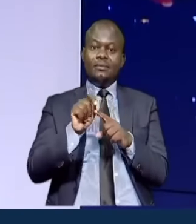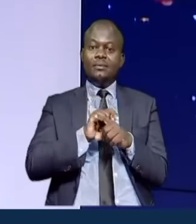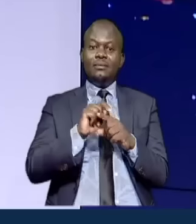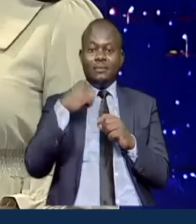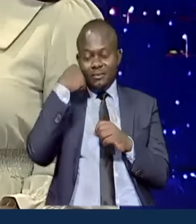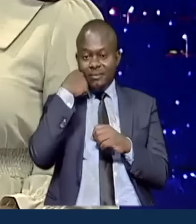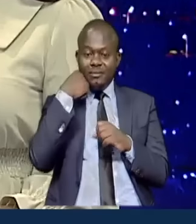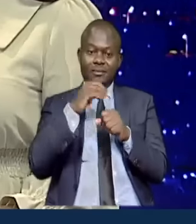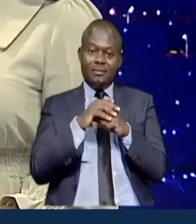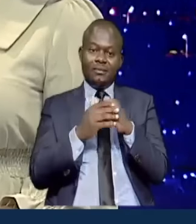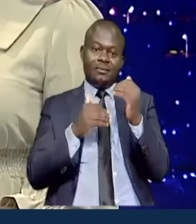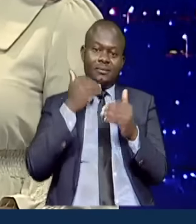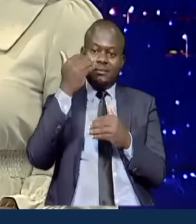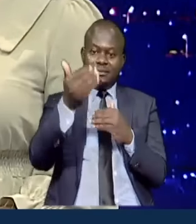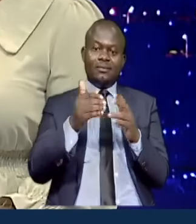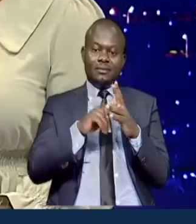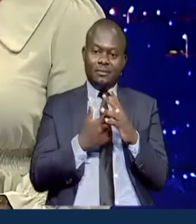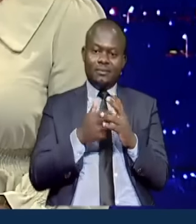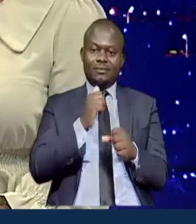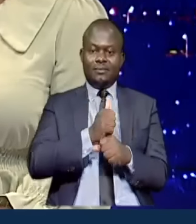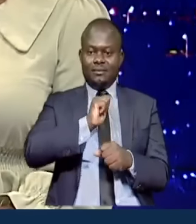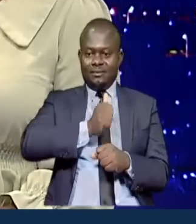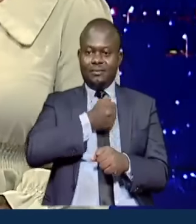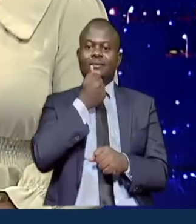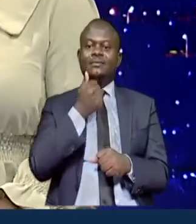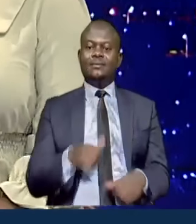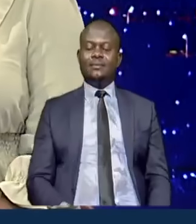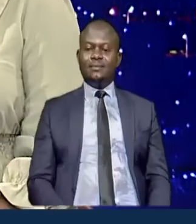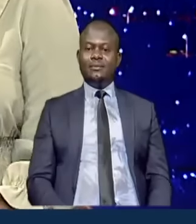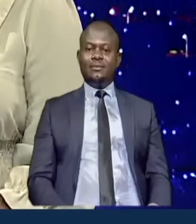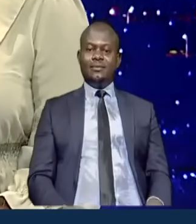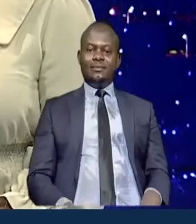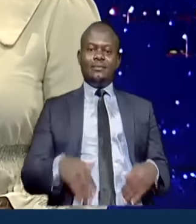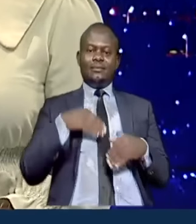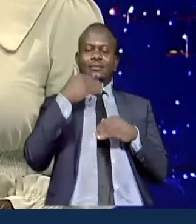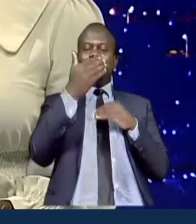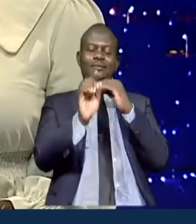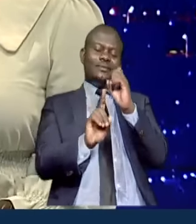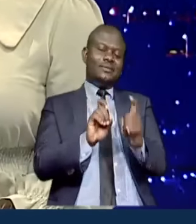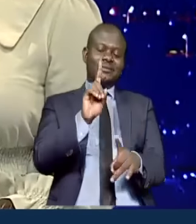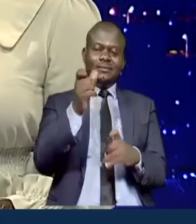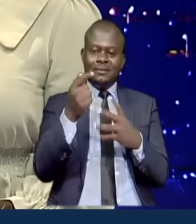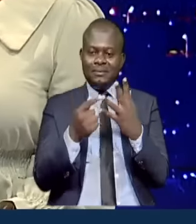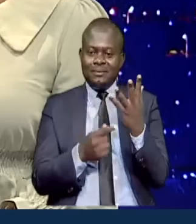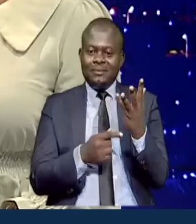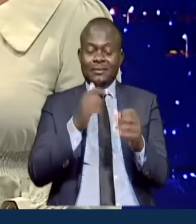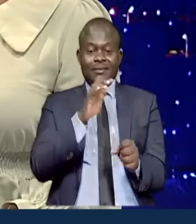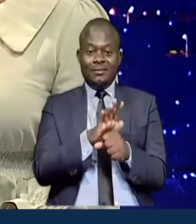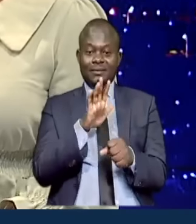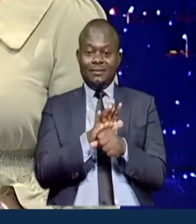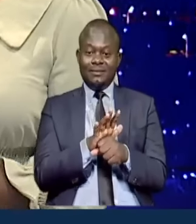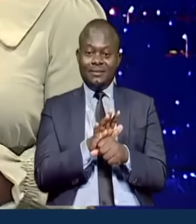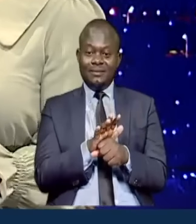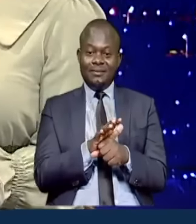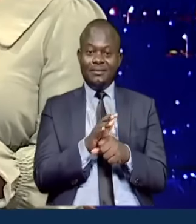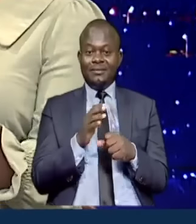filmmaking noneho ntangira gukora ibyaha. Niyo mpamvu nawe ugize ahangaha. Ngiye kukubaza none ikintu akenshi